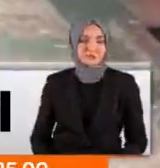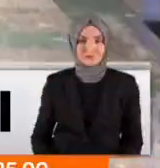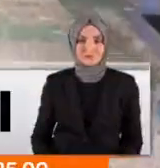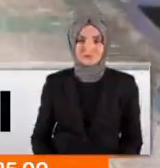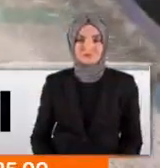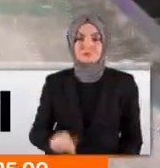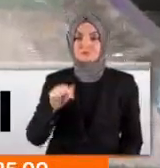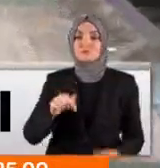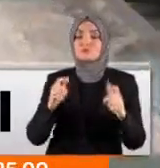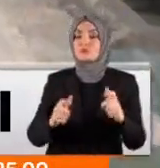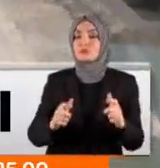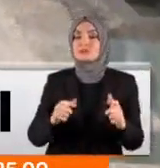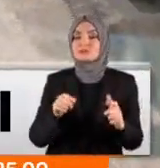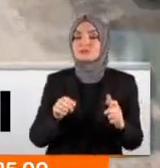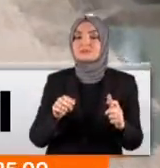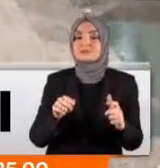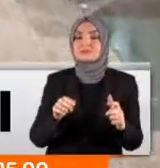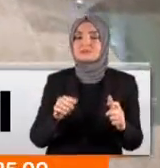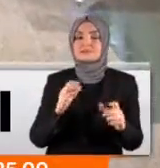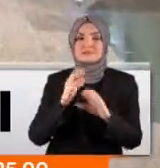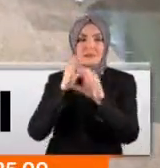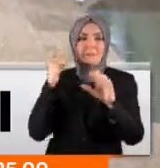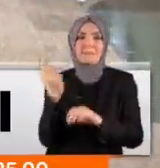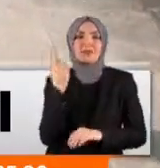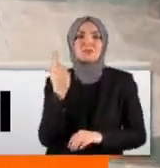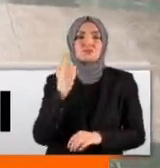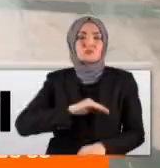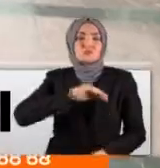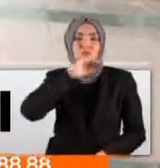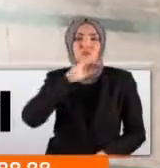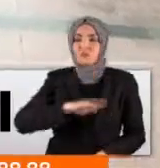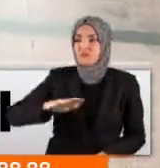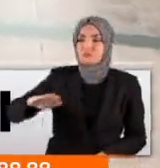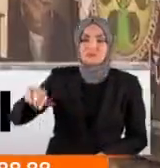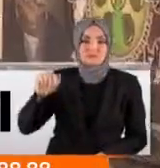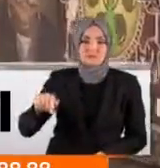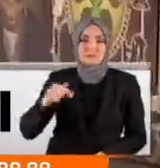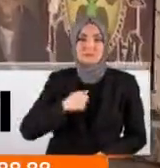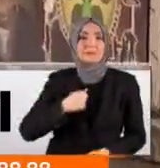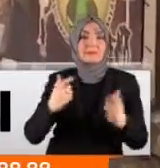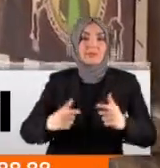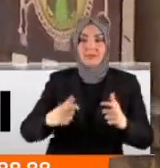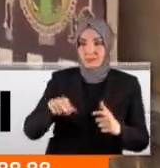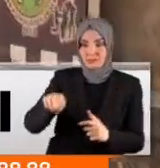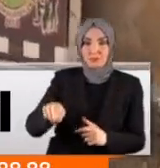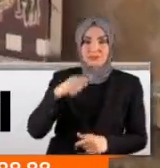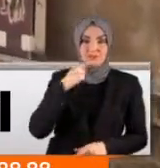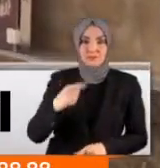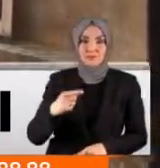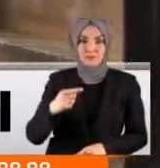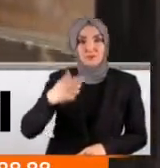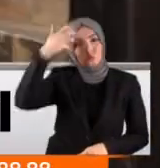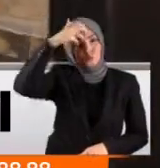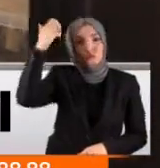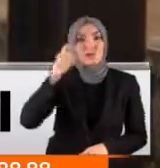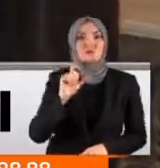Burası minibüs doluydu. Boydan boya. Bizim yerimizde burasıydı. Cüneyt Arkın'dan da dayak yedi, Kadir